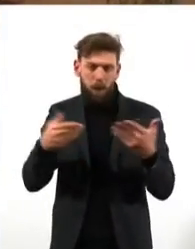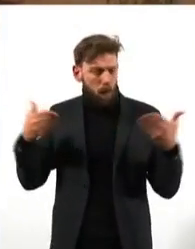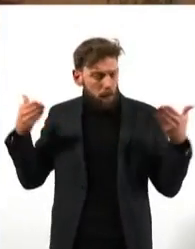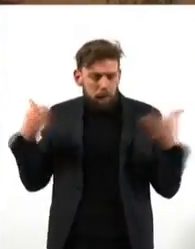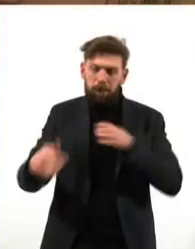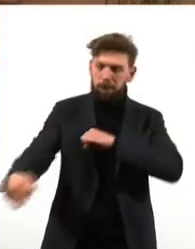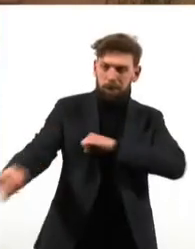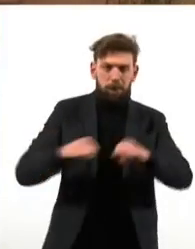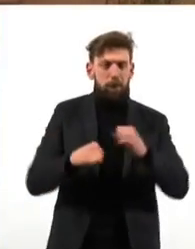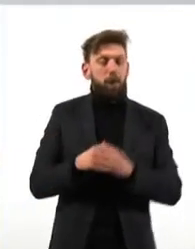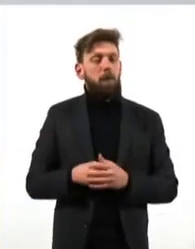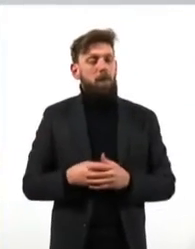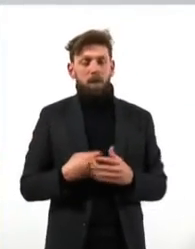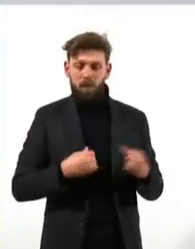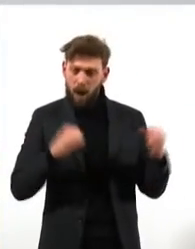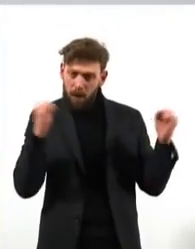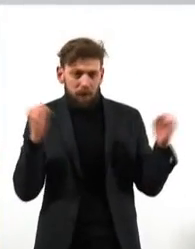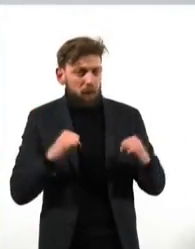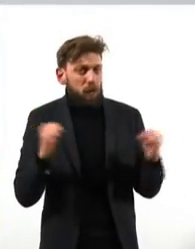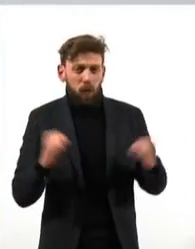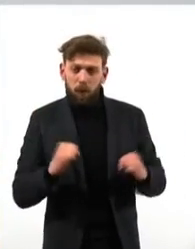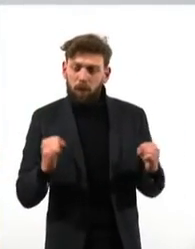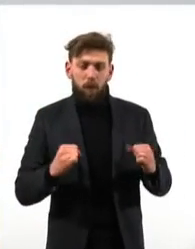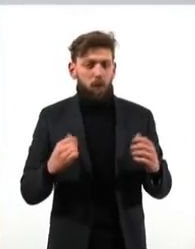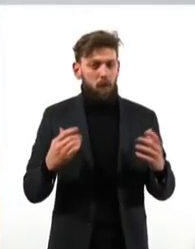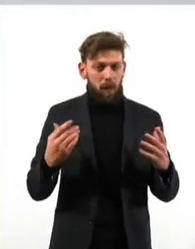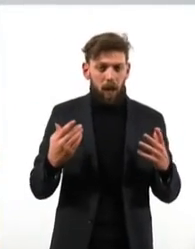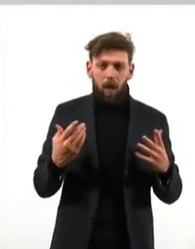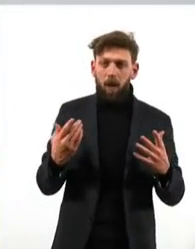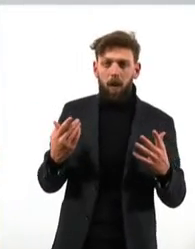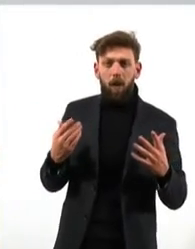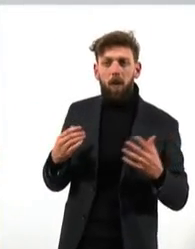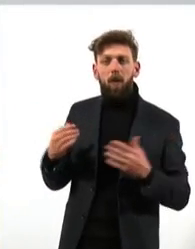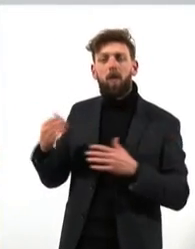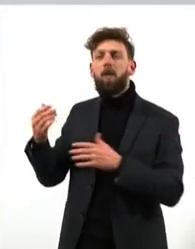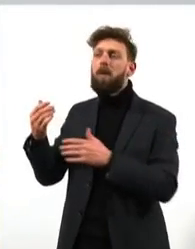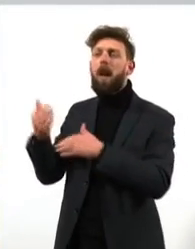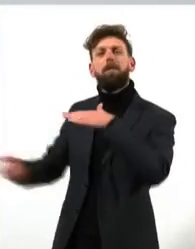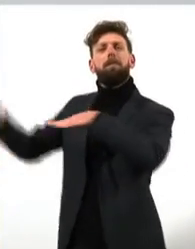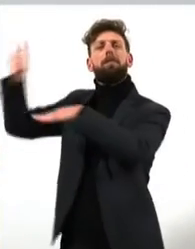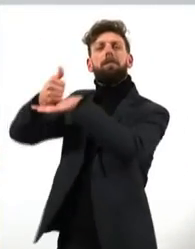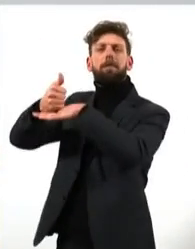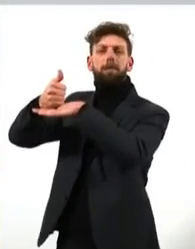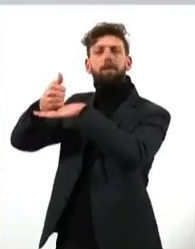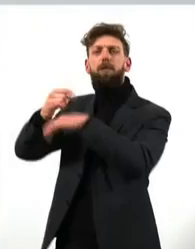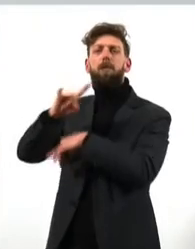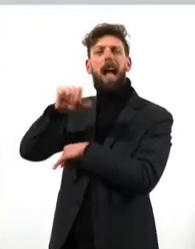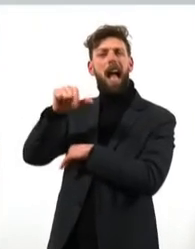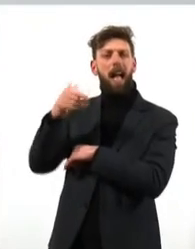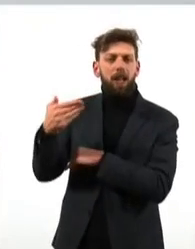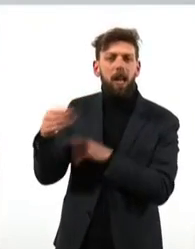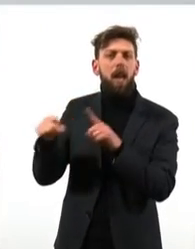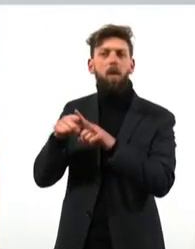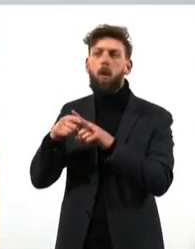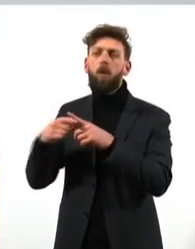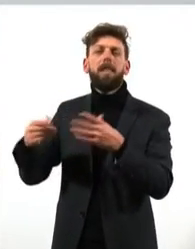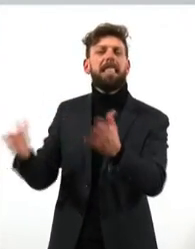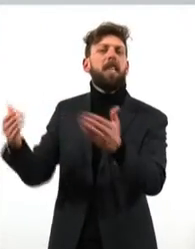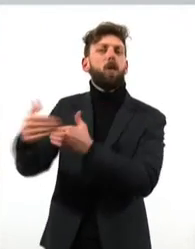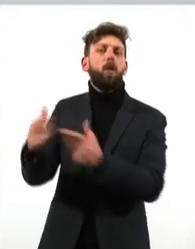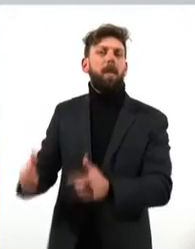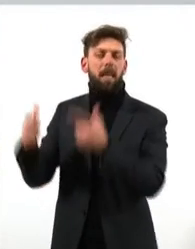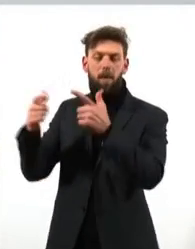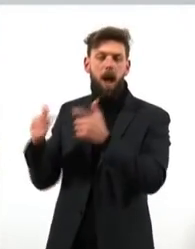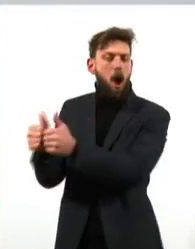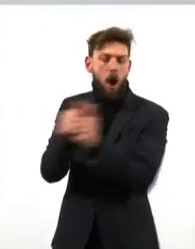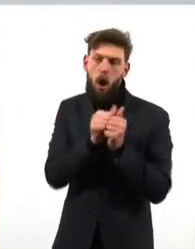sur le travail qu'on doit mener avec à la fois les bailleurs sociaux et la promotion immobilière. C'est pour ça qu'on travaille aussi,